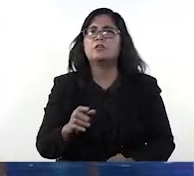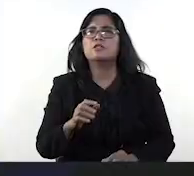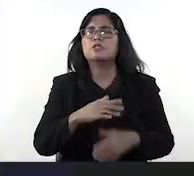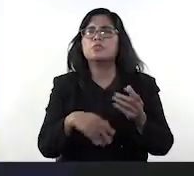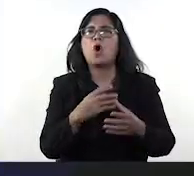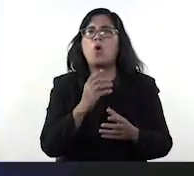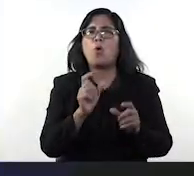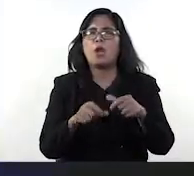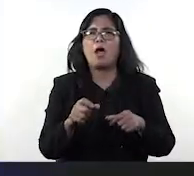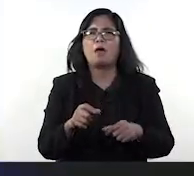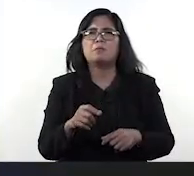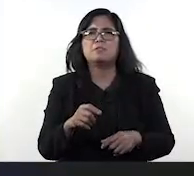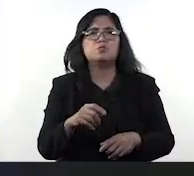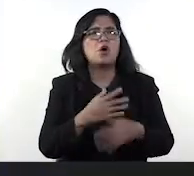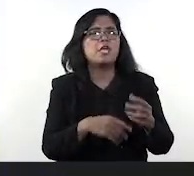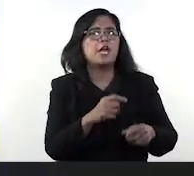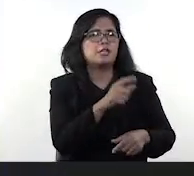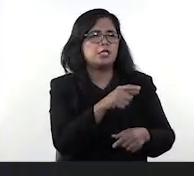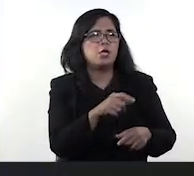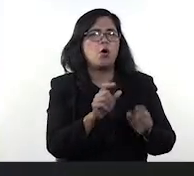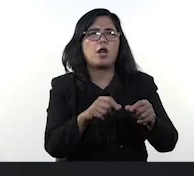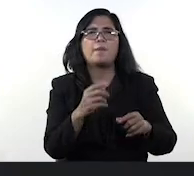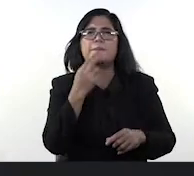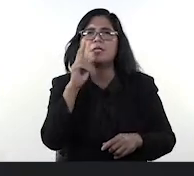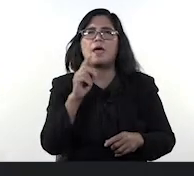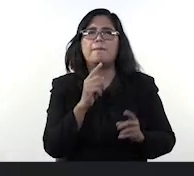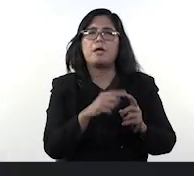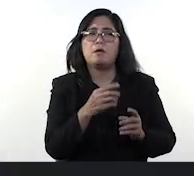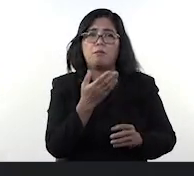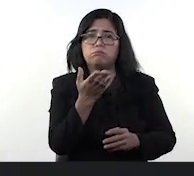orang nanti mereka akan percaya kepadamu bodoh semesta